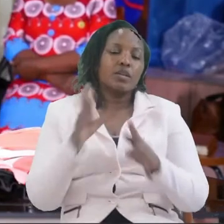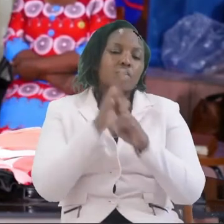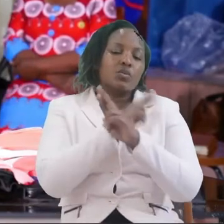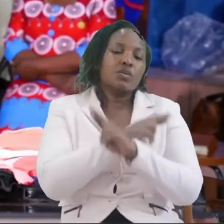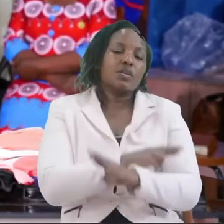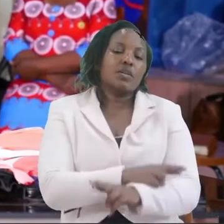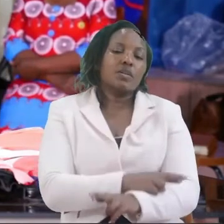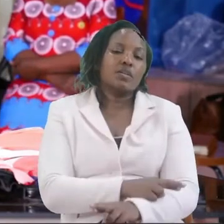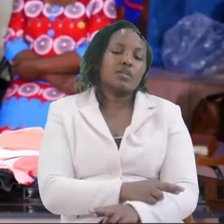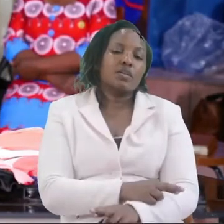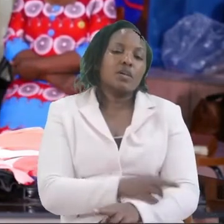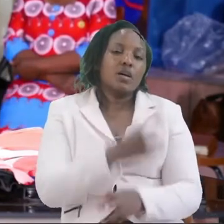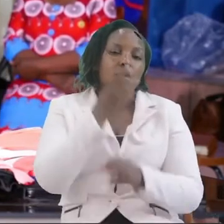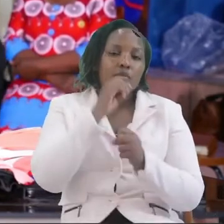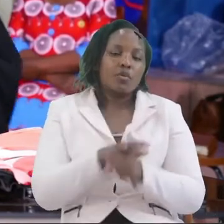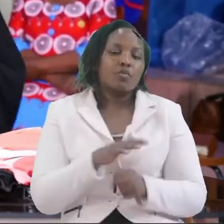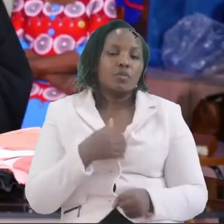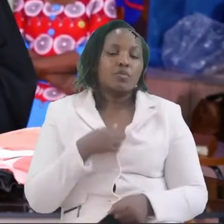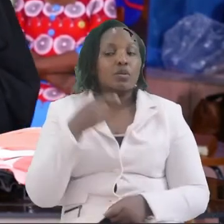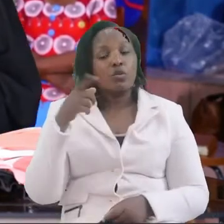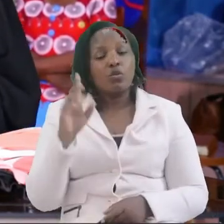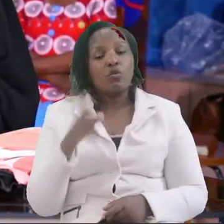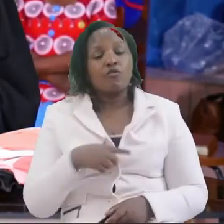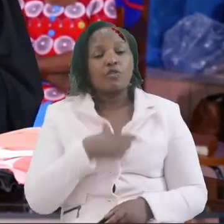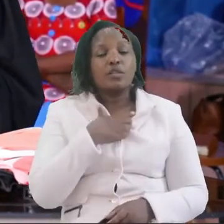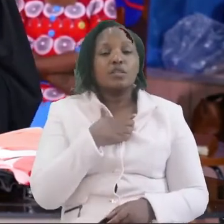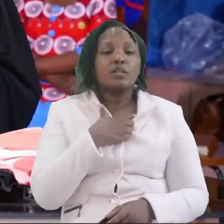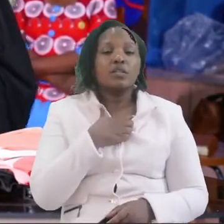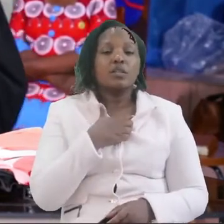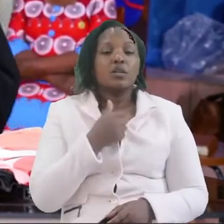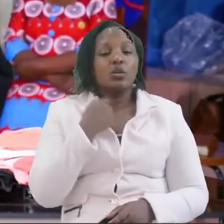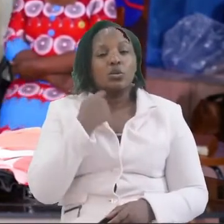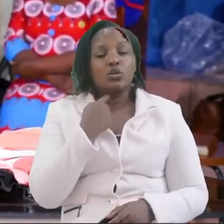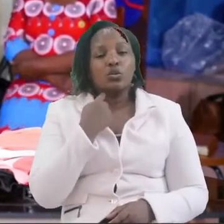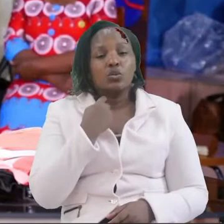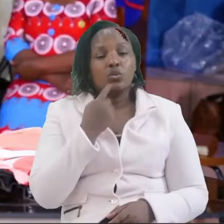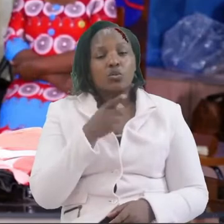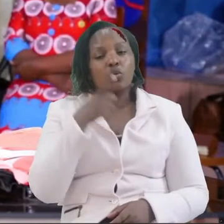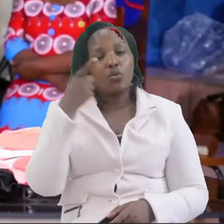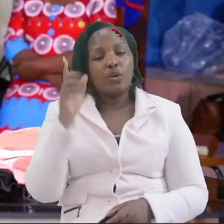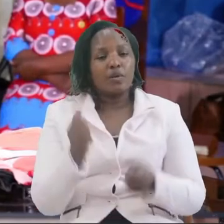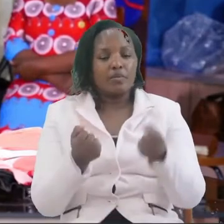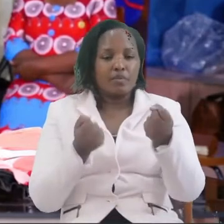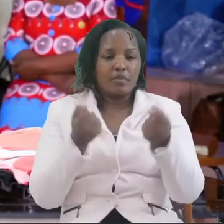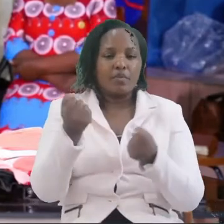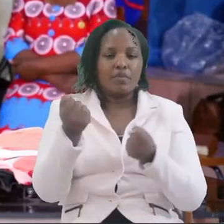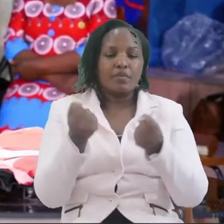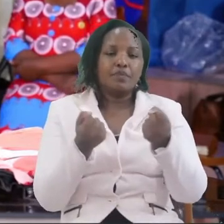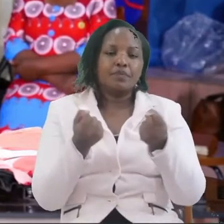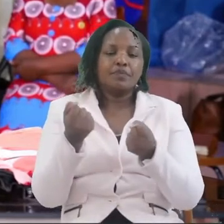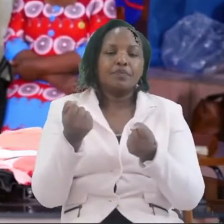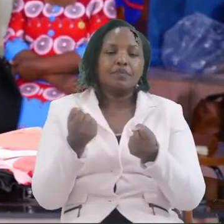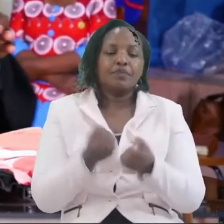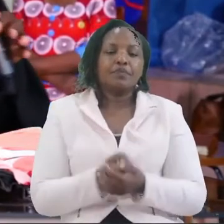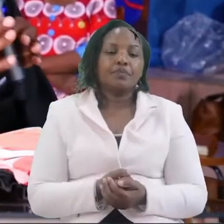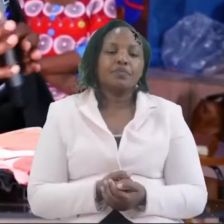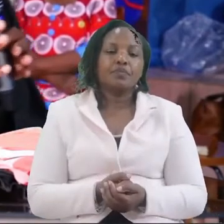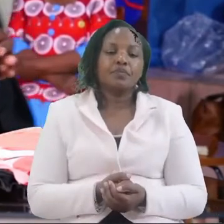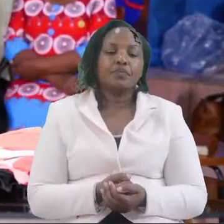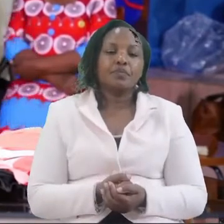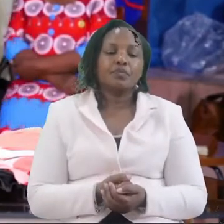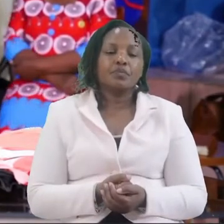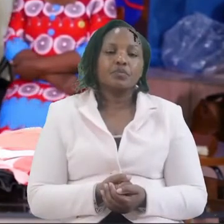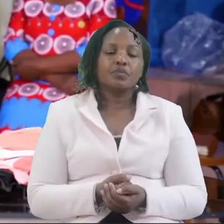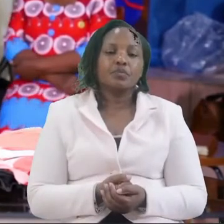tulikuwa tumeagana nitaenda kwake, na nikaingia Coast Bus, ndizo tulikuwa tunatumia wakati huo. Na kituo cha Coast Bus,